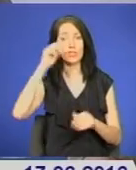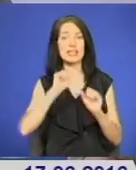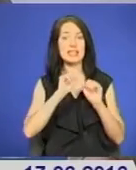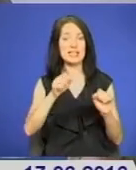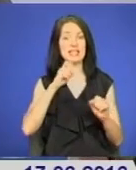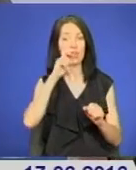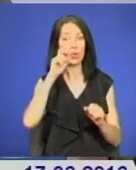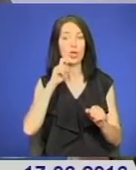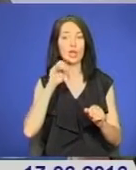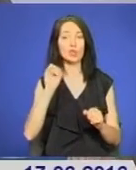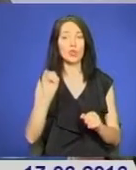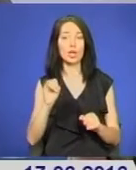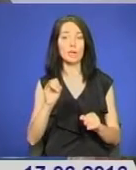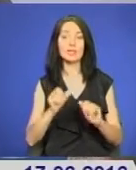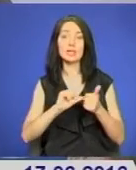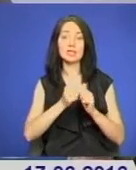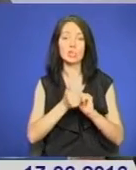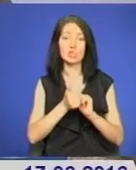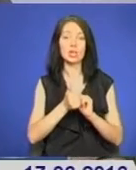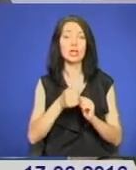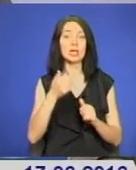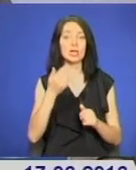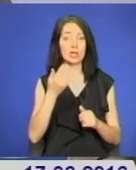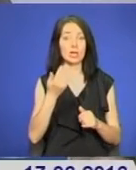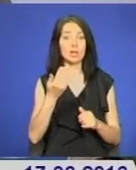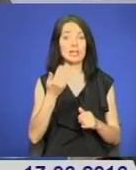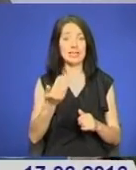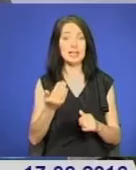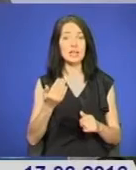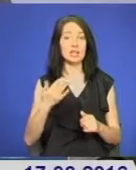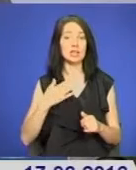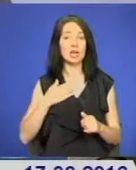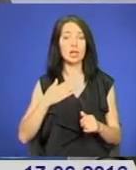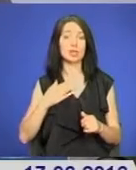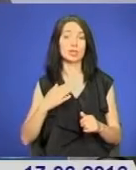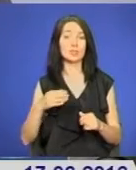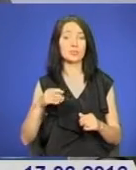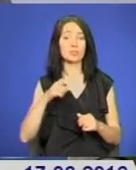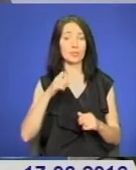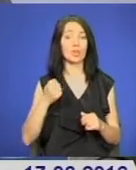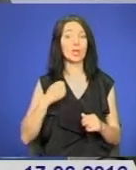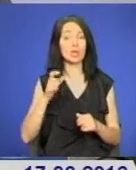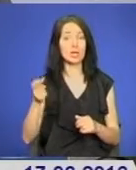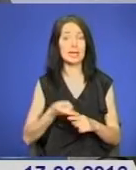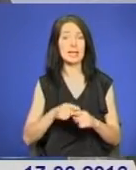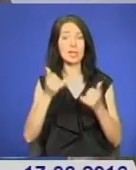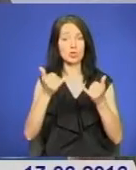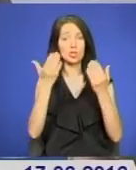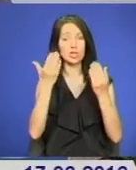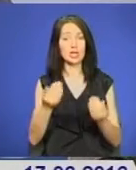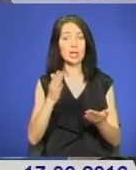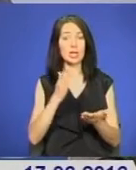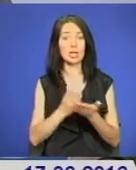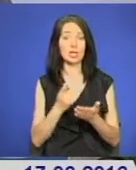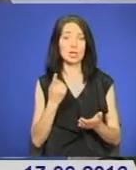захищати Україну і замінили якраз ось тих наших співвітчизників, які на сьогоднішній день знаходяться на